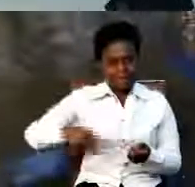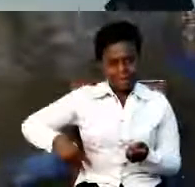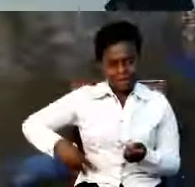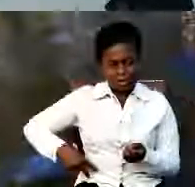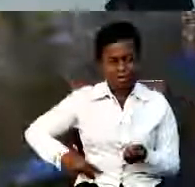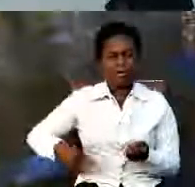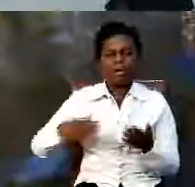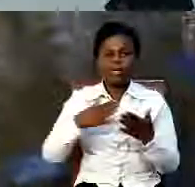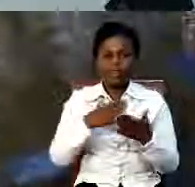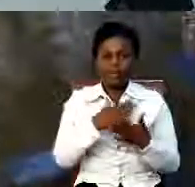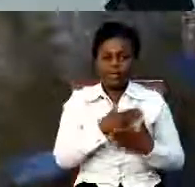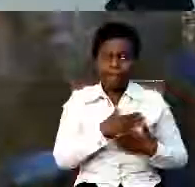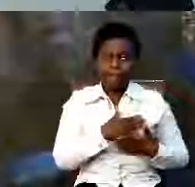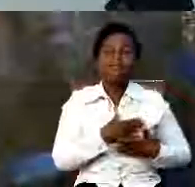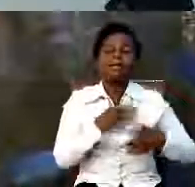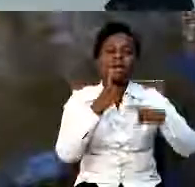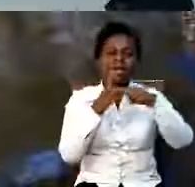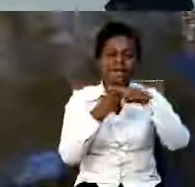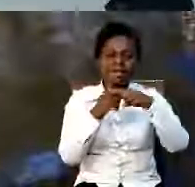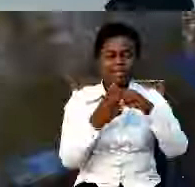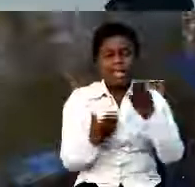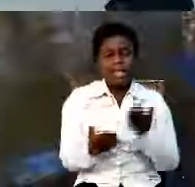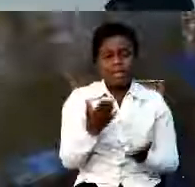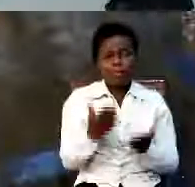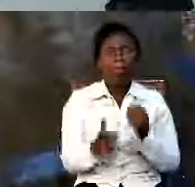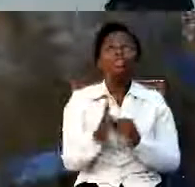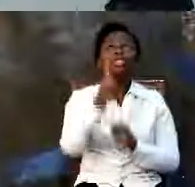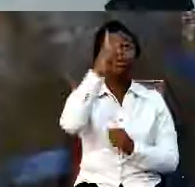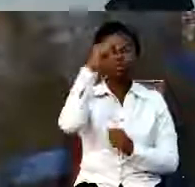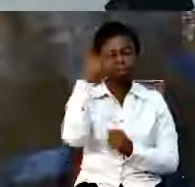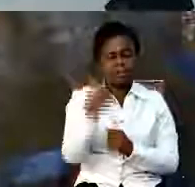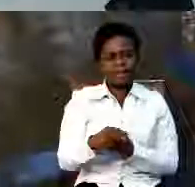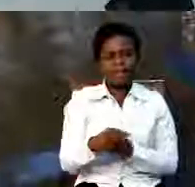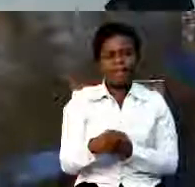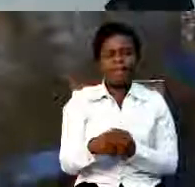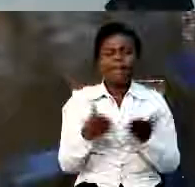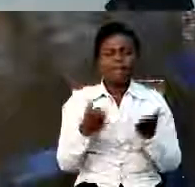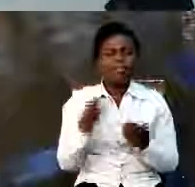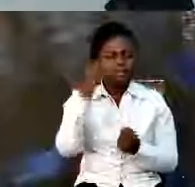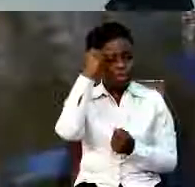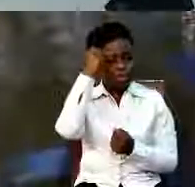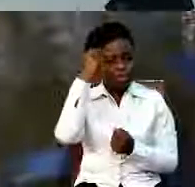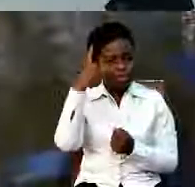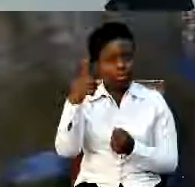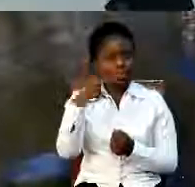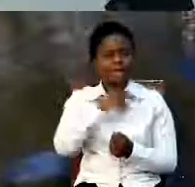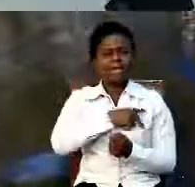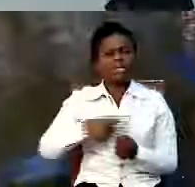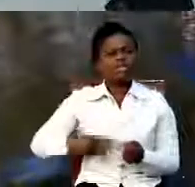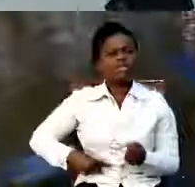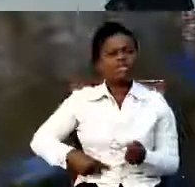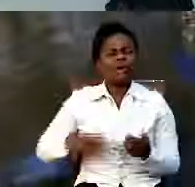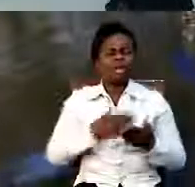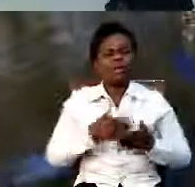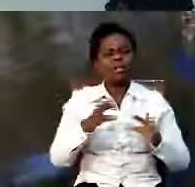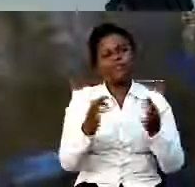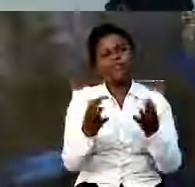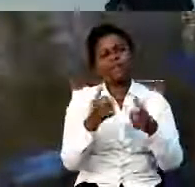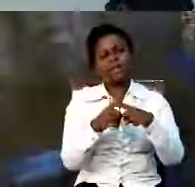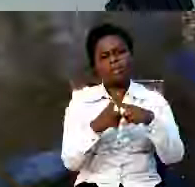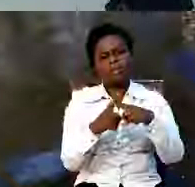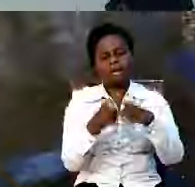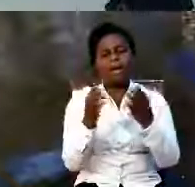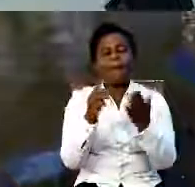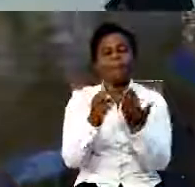nini? Kiwango cha juu sana. Sasa utagundua kwamba Kristo alipenda kanisa namna gani.